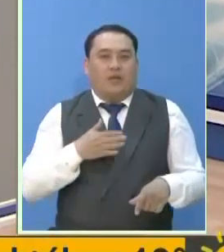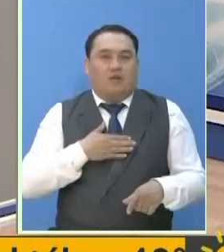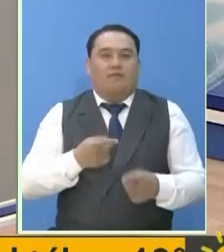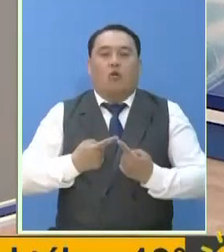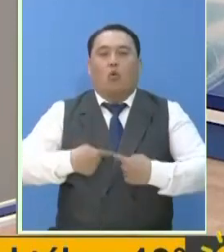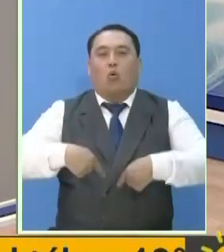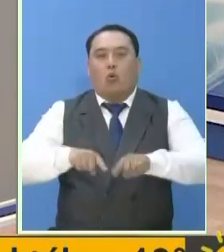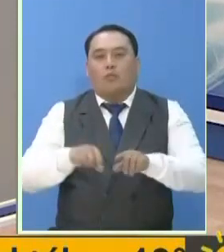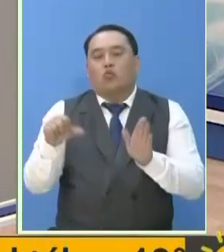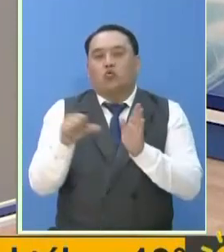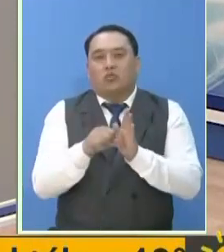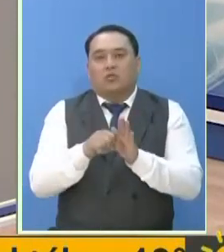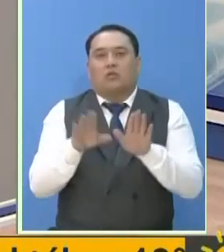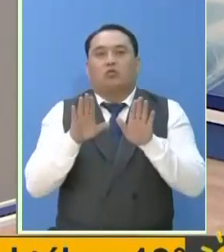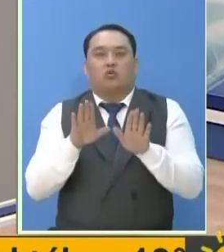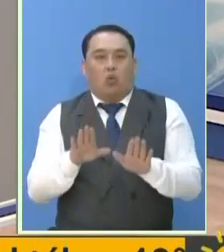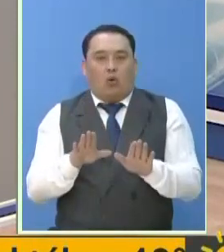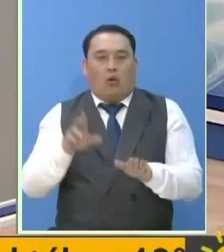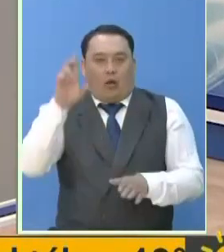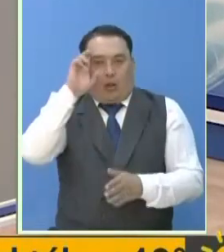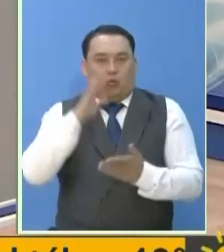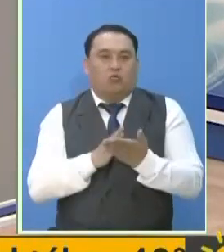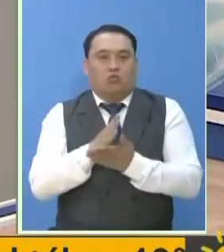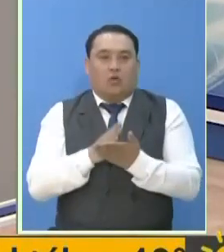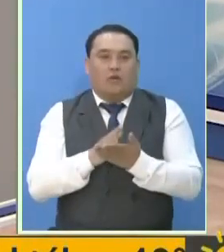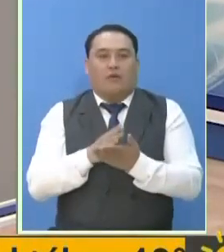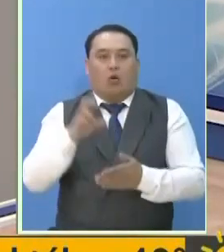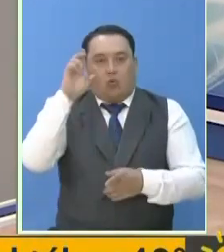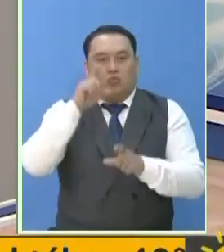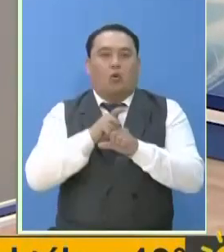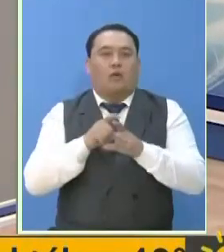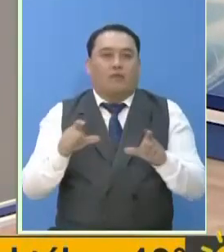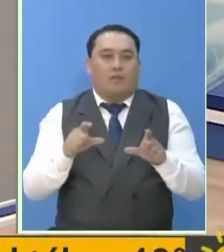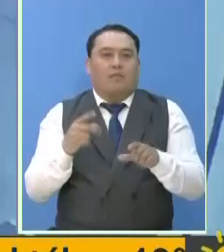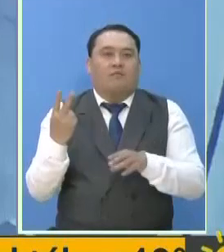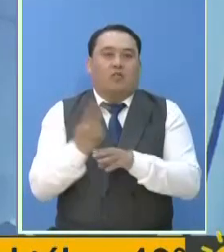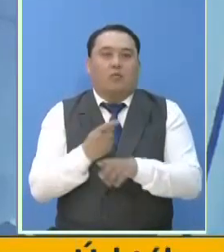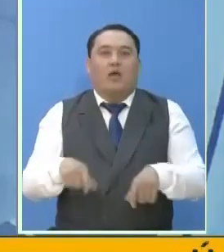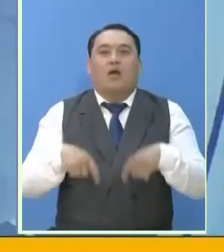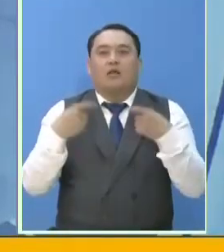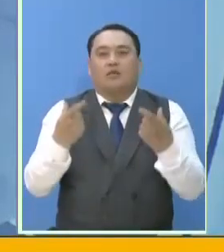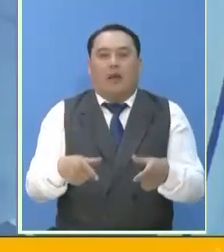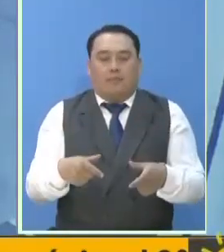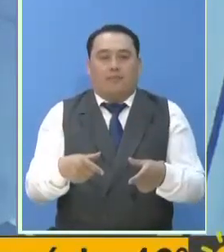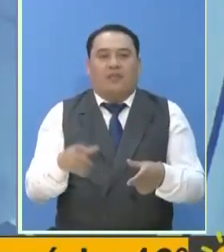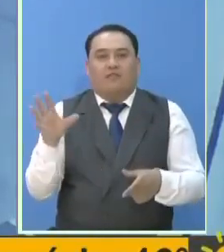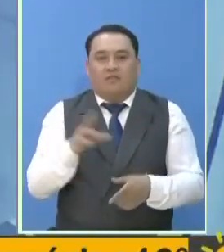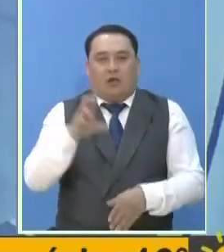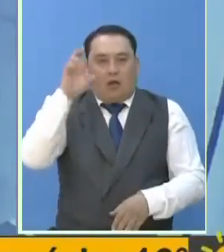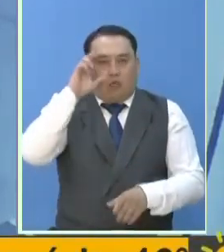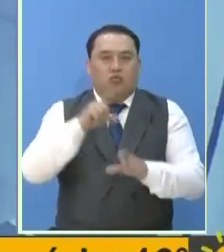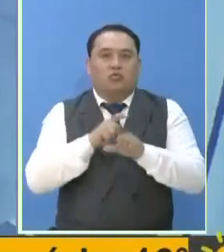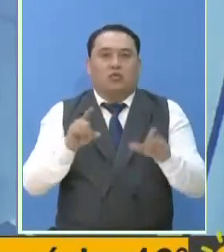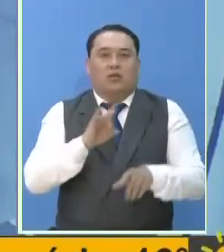есть в первом этапе участвовали только государственные служащие данного госоргана, во втором этапе участвовали все государственные